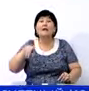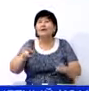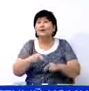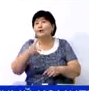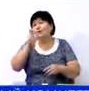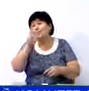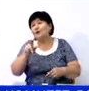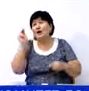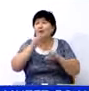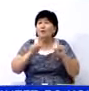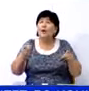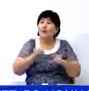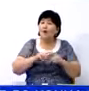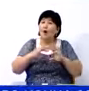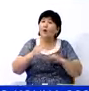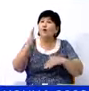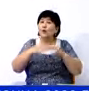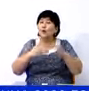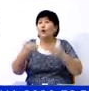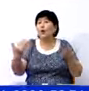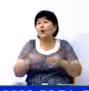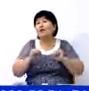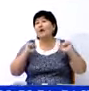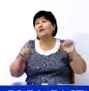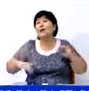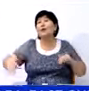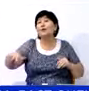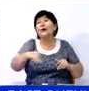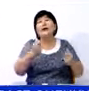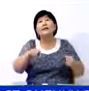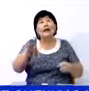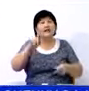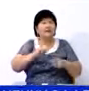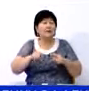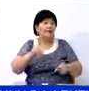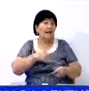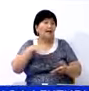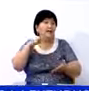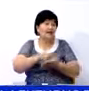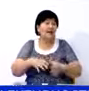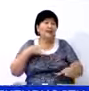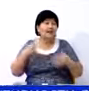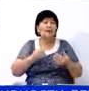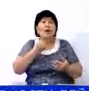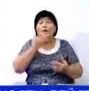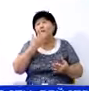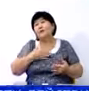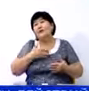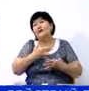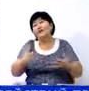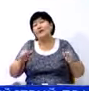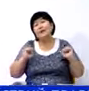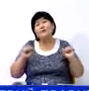скучают по школе к тому же во улиц строится новое спортплощадка где они побыстрее хотят заняться любимыми видами спорта